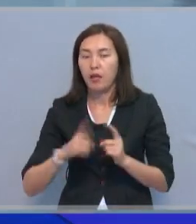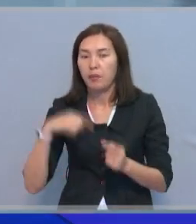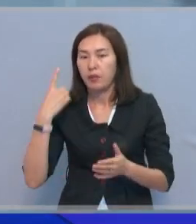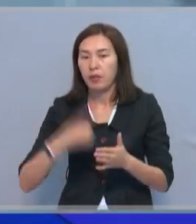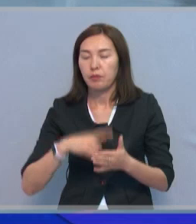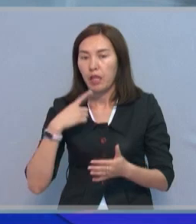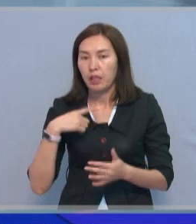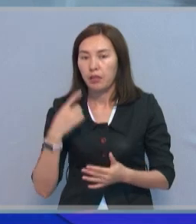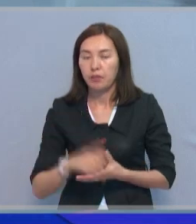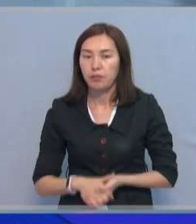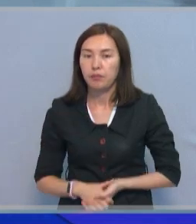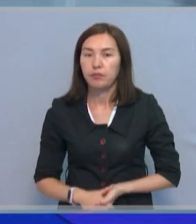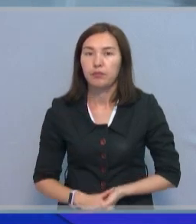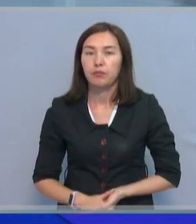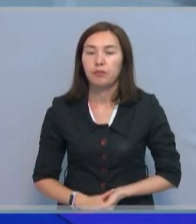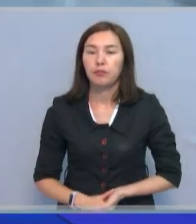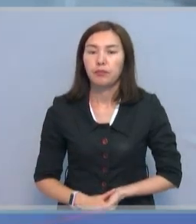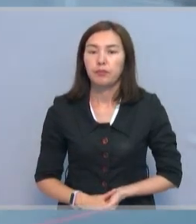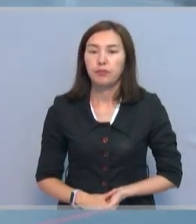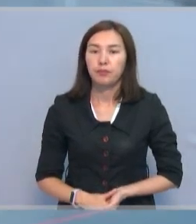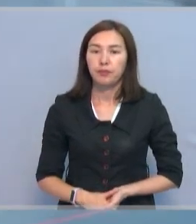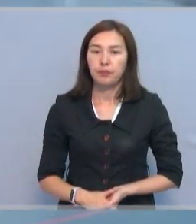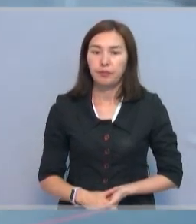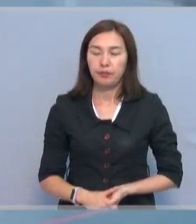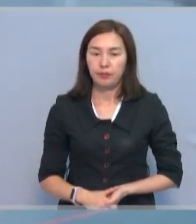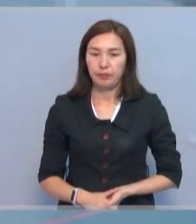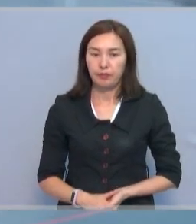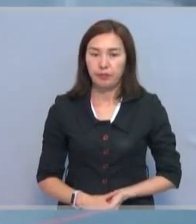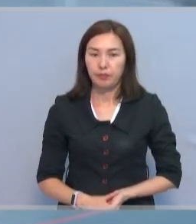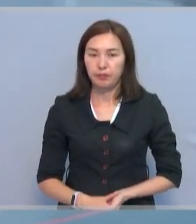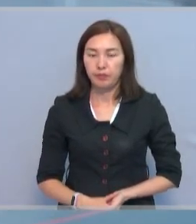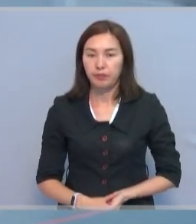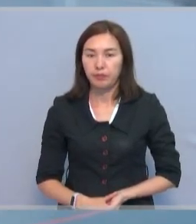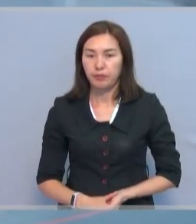айналады дейді басшылық. Ахнет Аманхан, Мұрат Адинаев, Батырхан Амирбек, жаңалықтар.